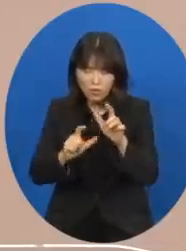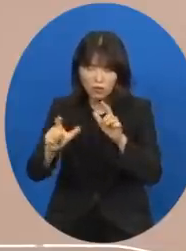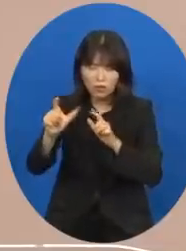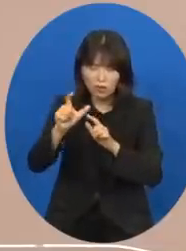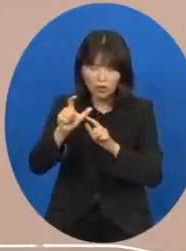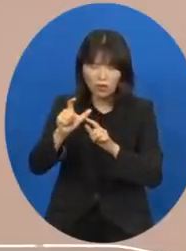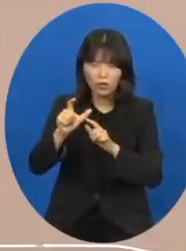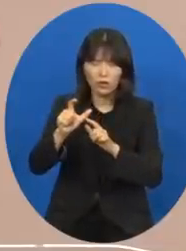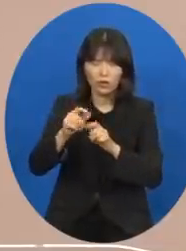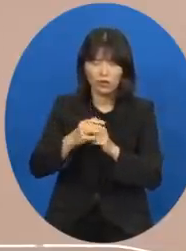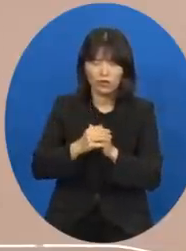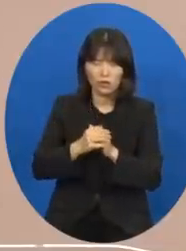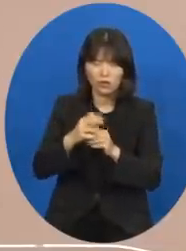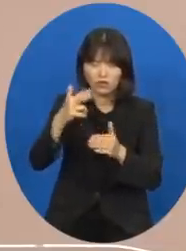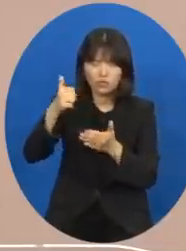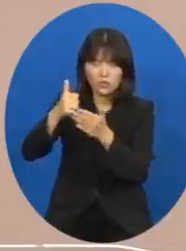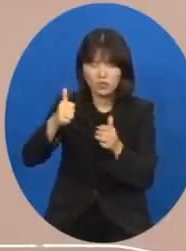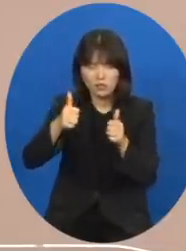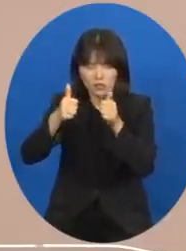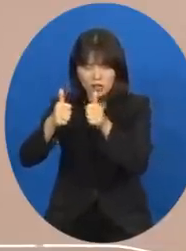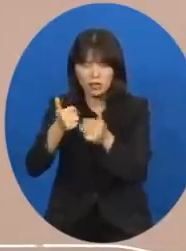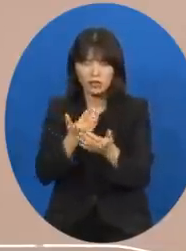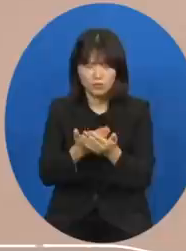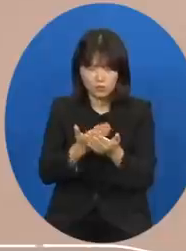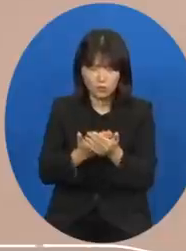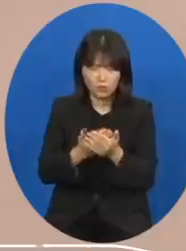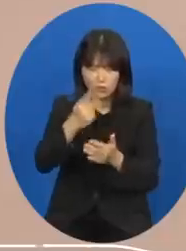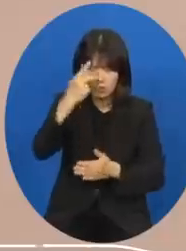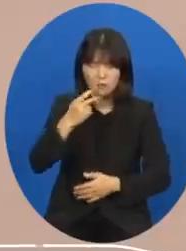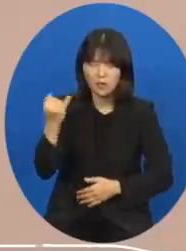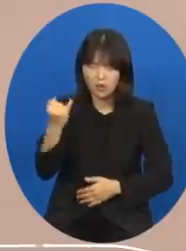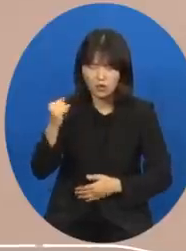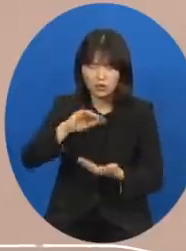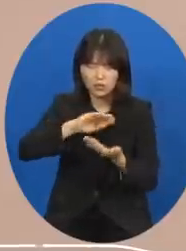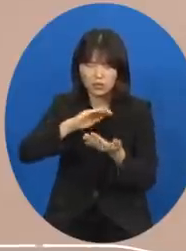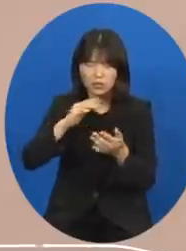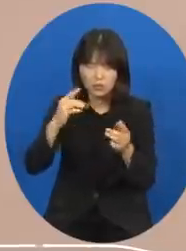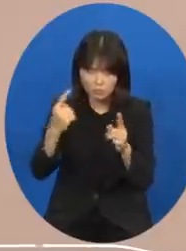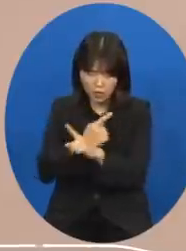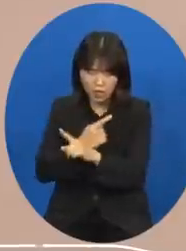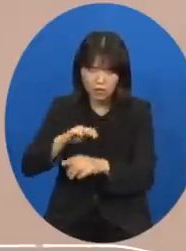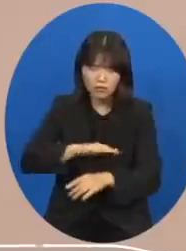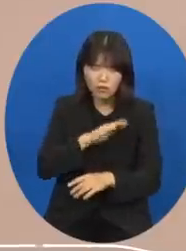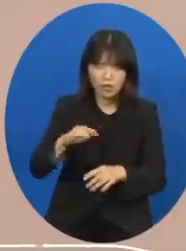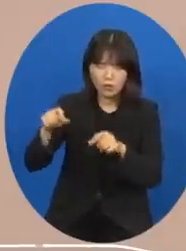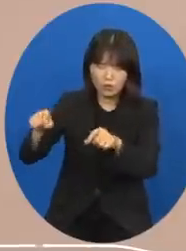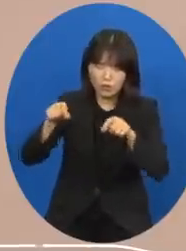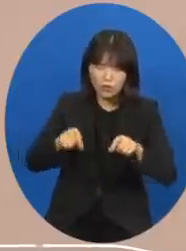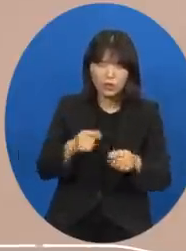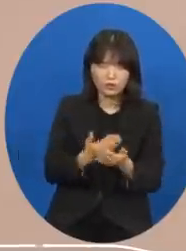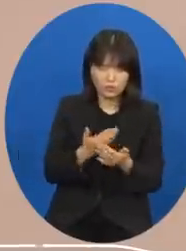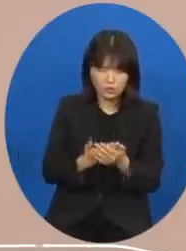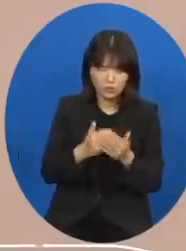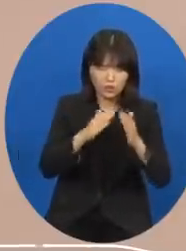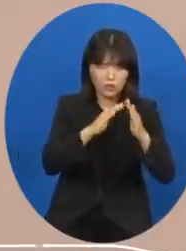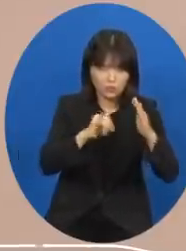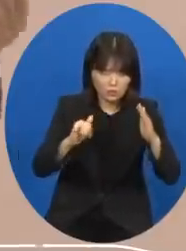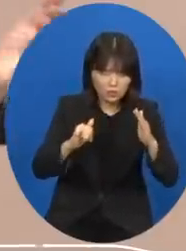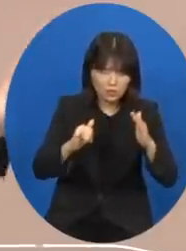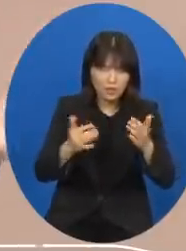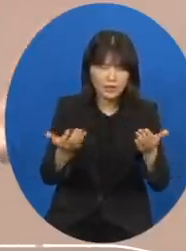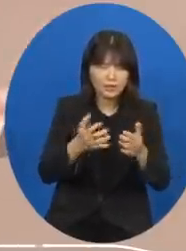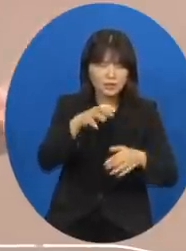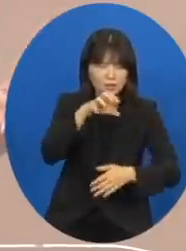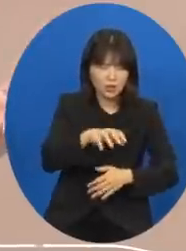하시고 사마리아 여인의 그 변화가 우리에게도 일어나게 하시고 가족들에게,